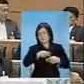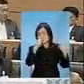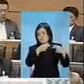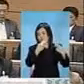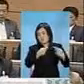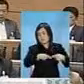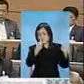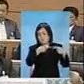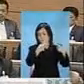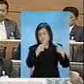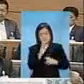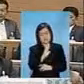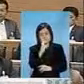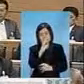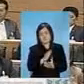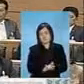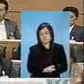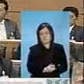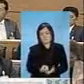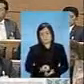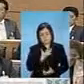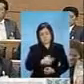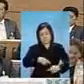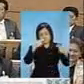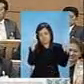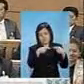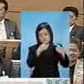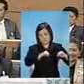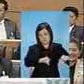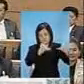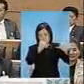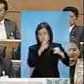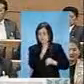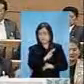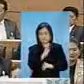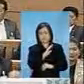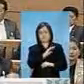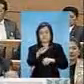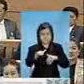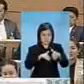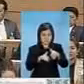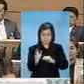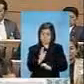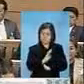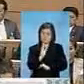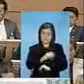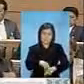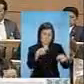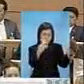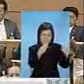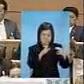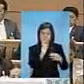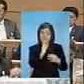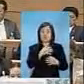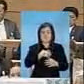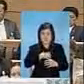าเจ็บปวดแล้วกับความแตกแยกในสังคมประชาชนบอกว่าไม่ต้องการสงครามแต่เขาอยาก